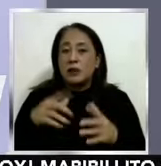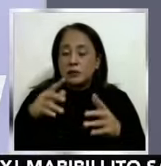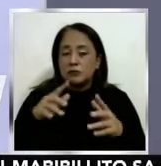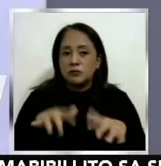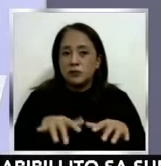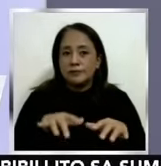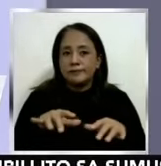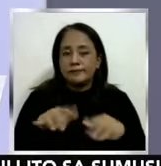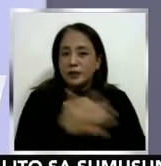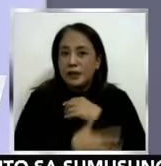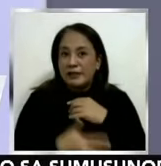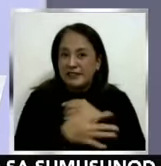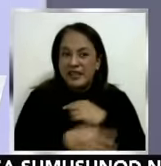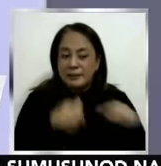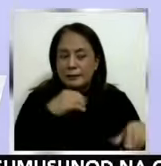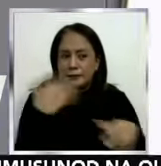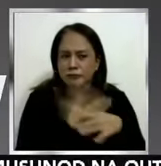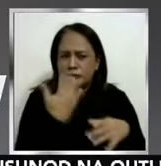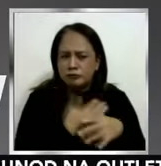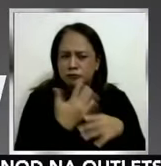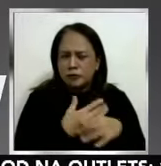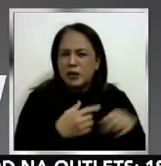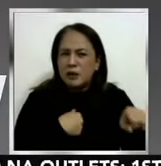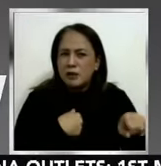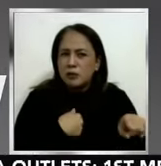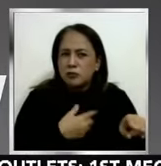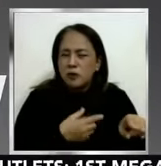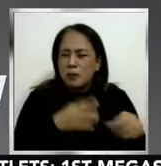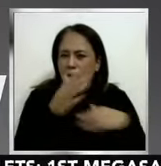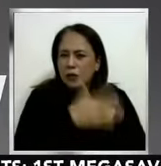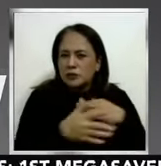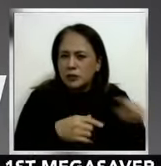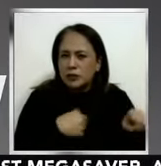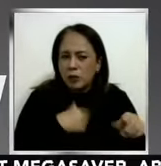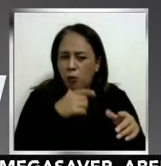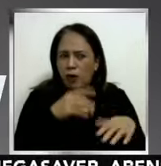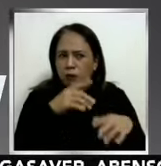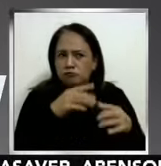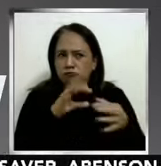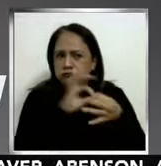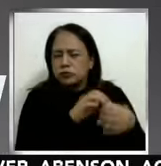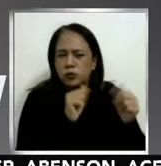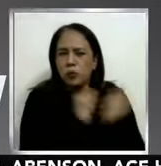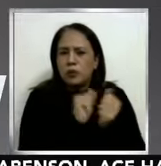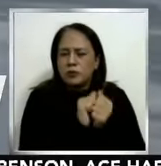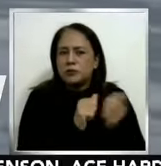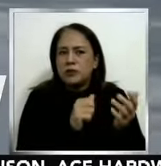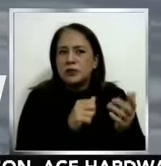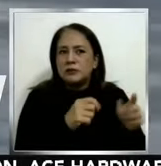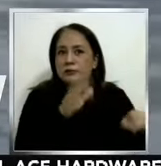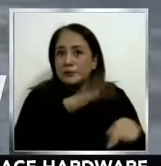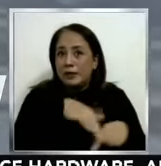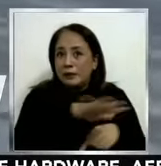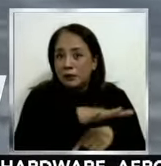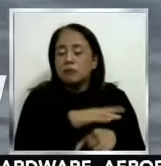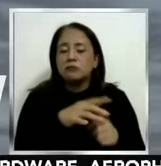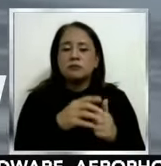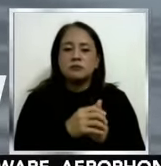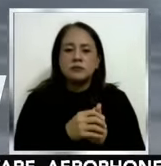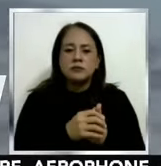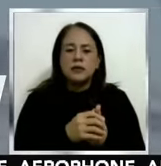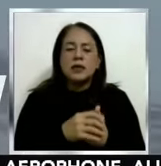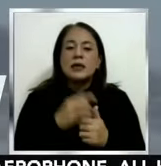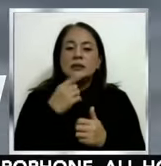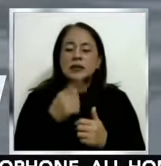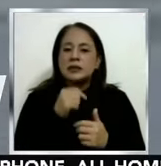inaakong teritoryo sa South China Sea. Ayon naman sa isang international maritime law expert, hindi man direktang